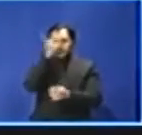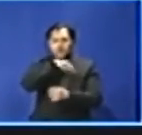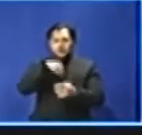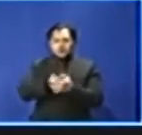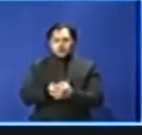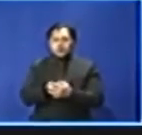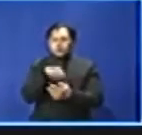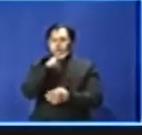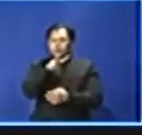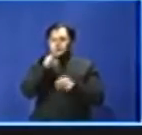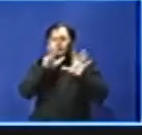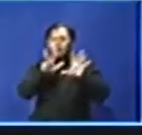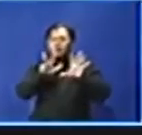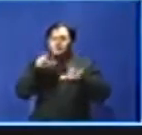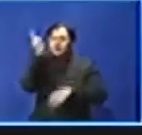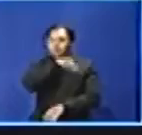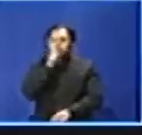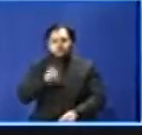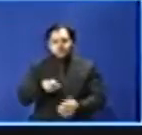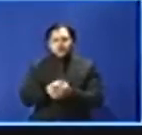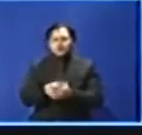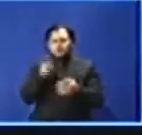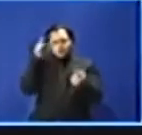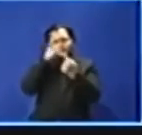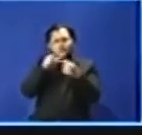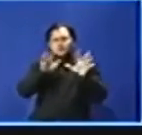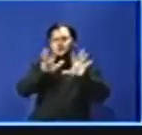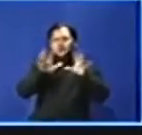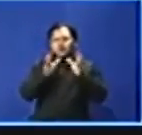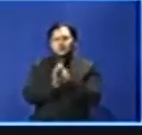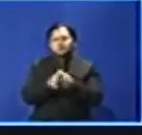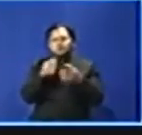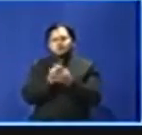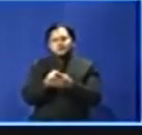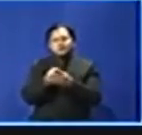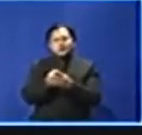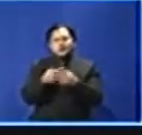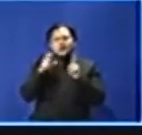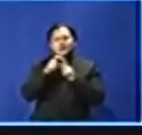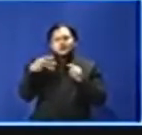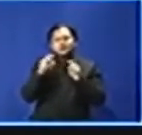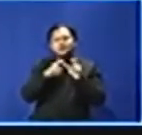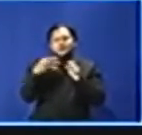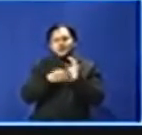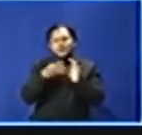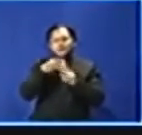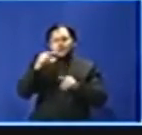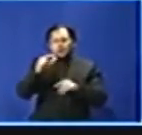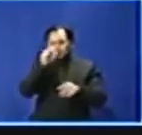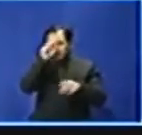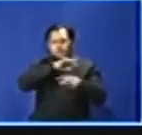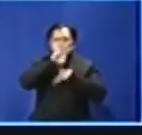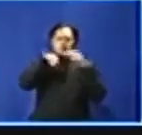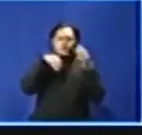ini 28 hari lagi menuju 9desember itu para pemilih seluruh parah para pemilih di KB